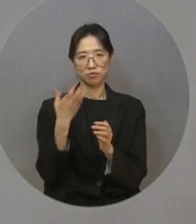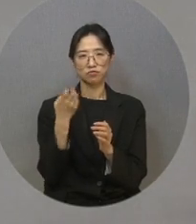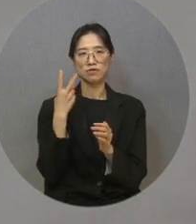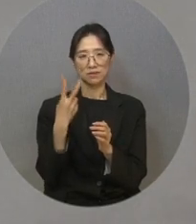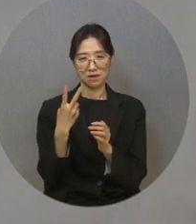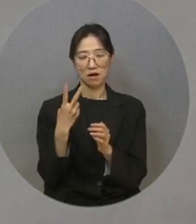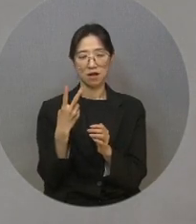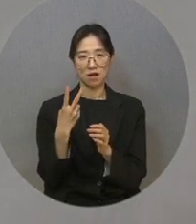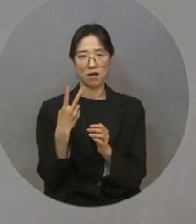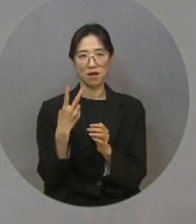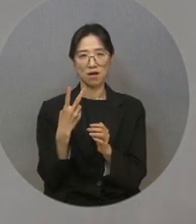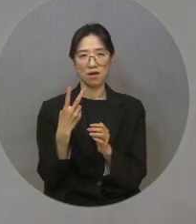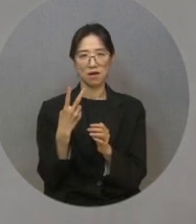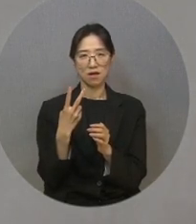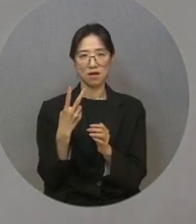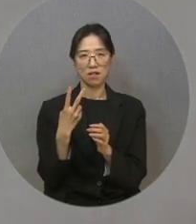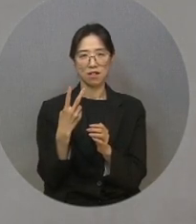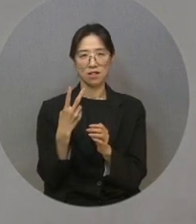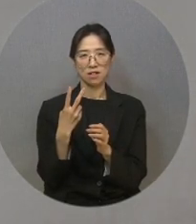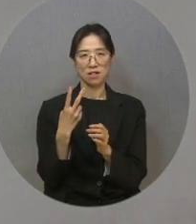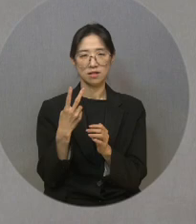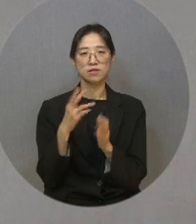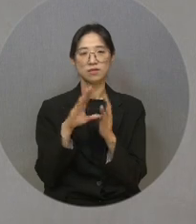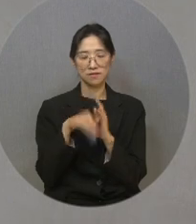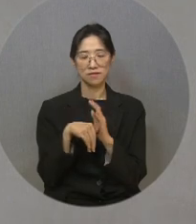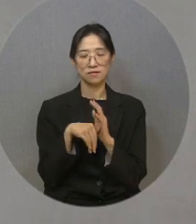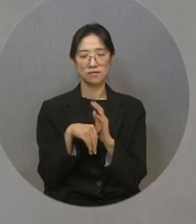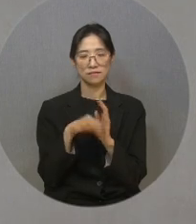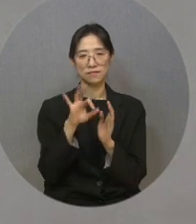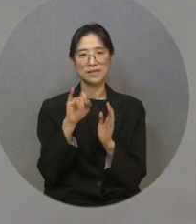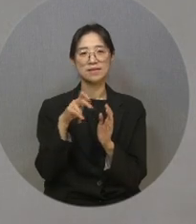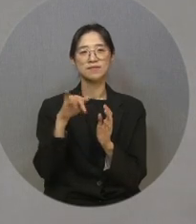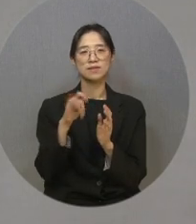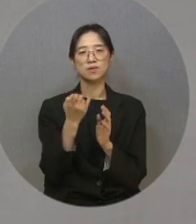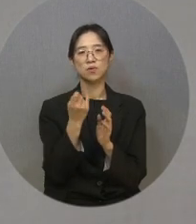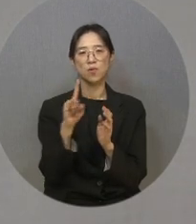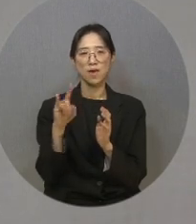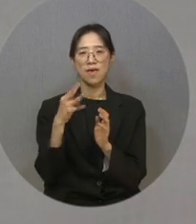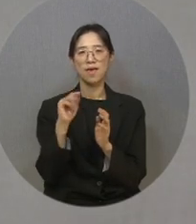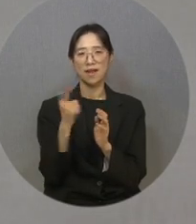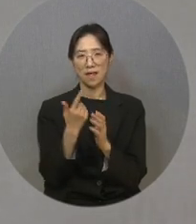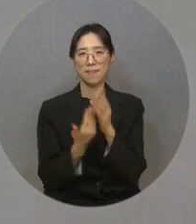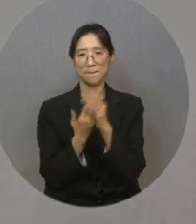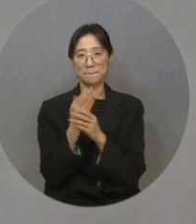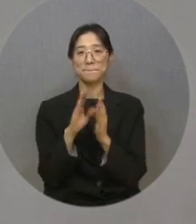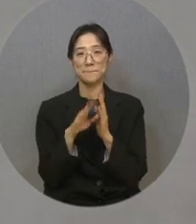1592년 200년 이제 1592년에 임진왜란이 발발할 때